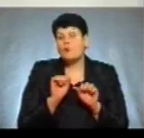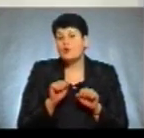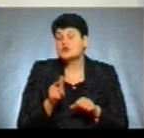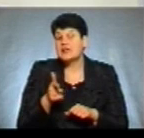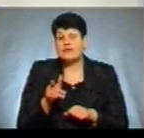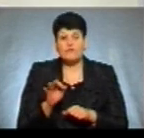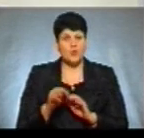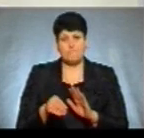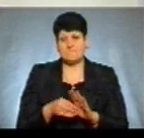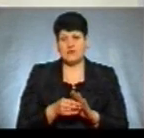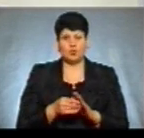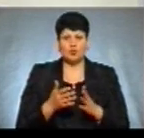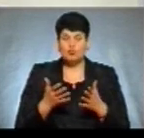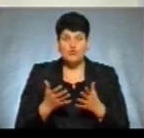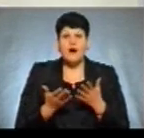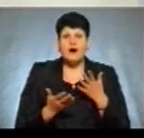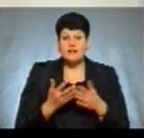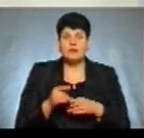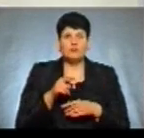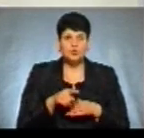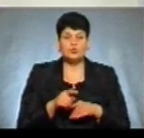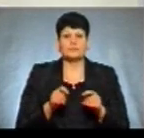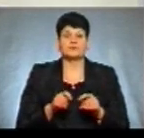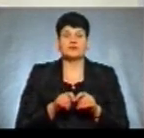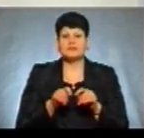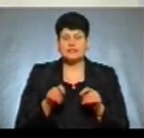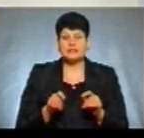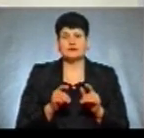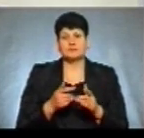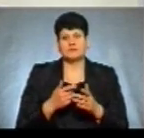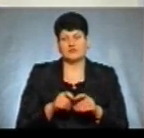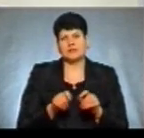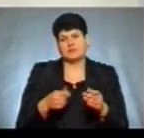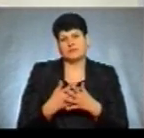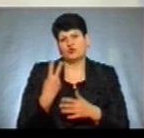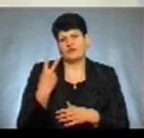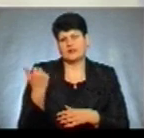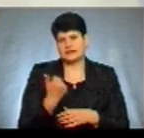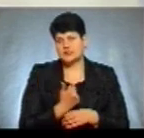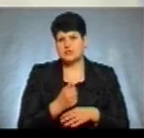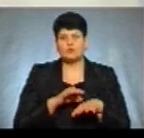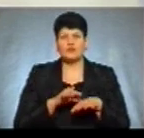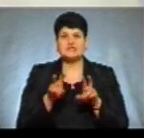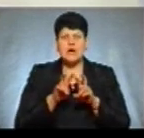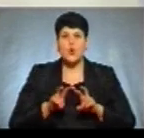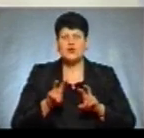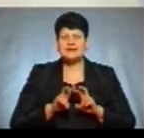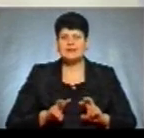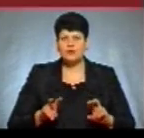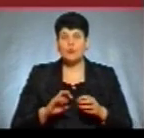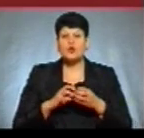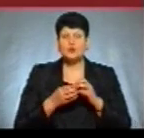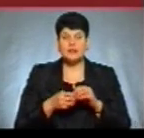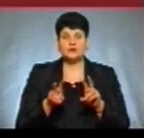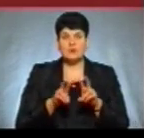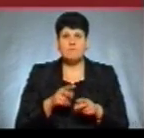підкупу, але воно порушено вже близько 2 тижнів. Проводиться розслідування. По результатах розслідування